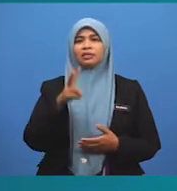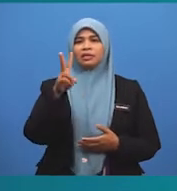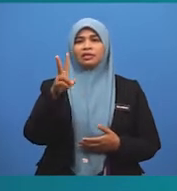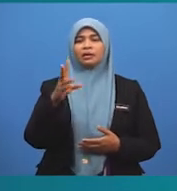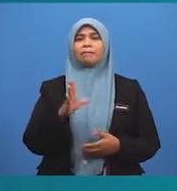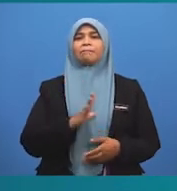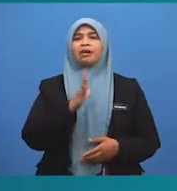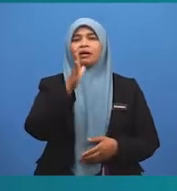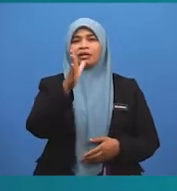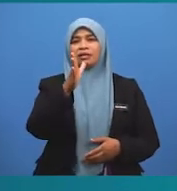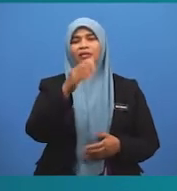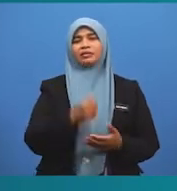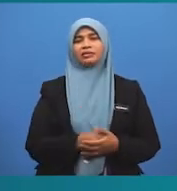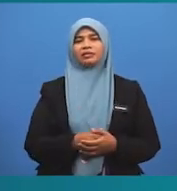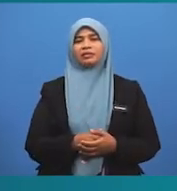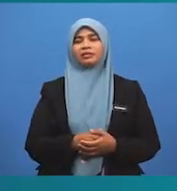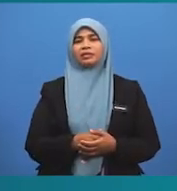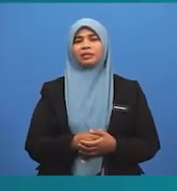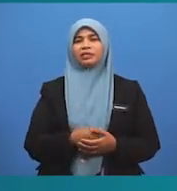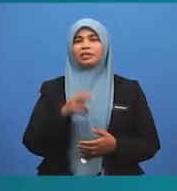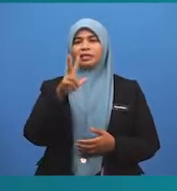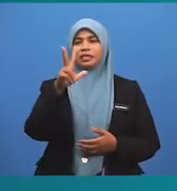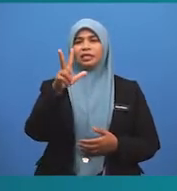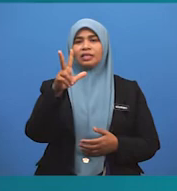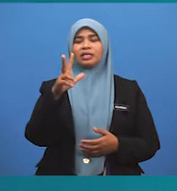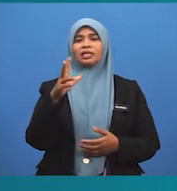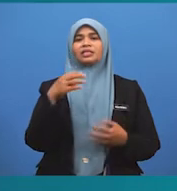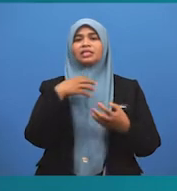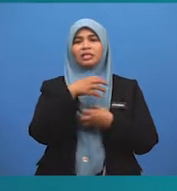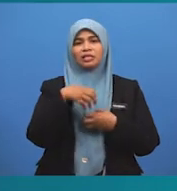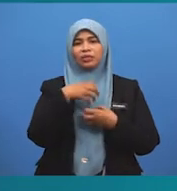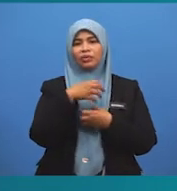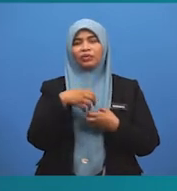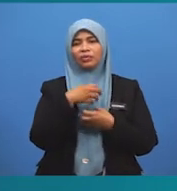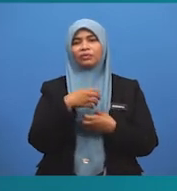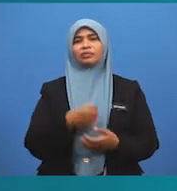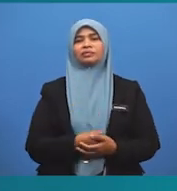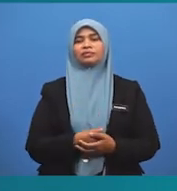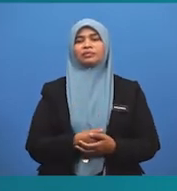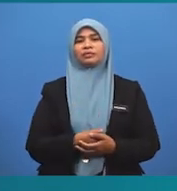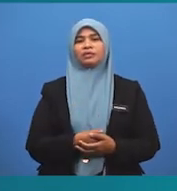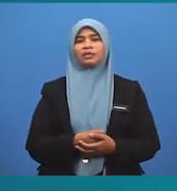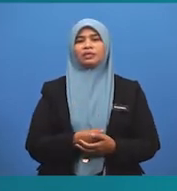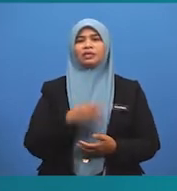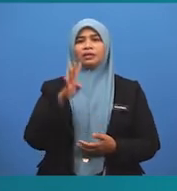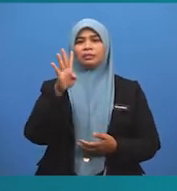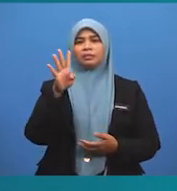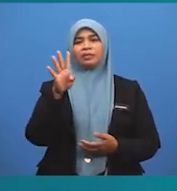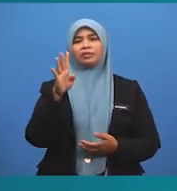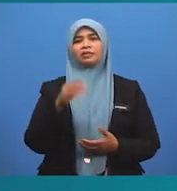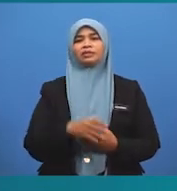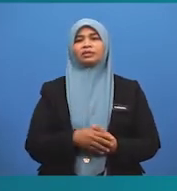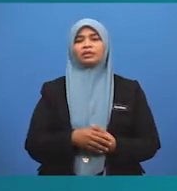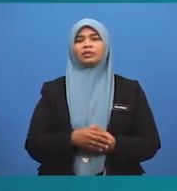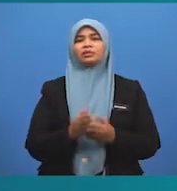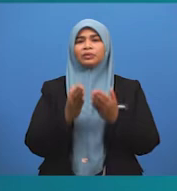Yang kedua, bangga. Yang ketiga, seronok. Dan yang